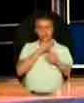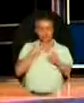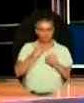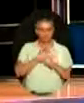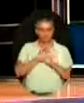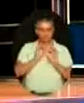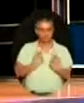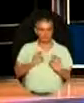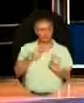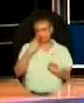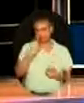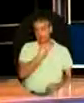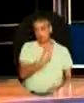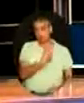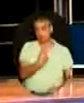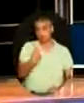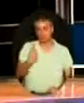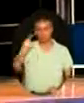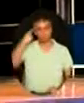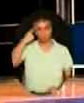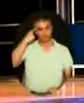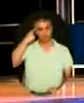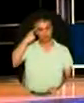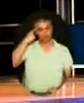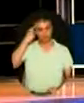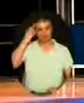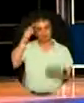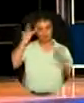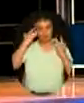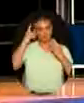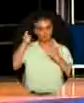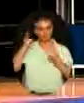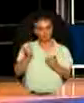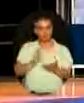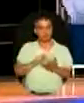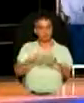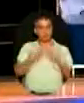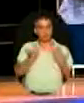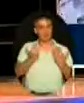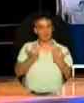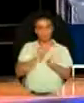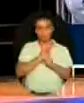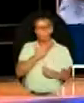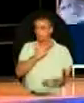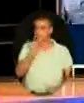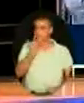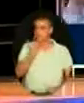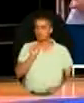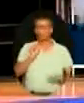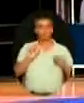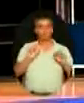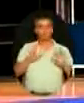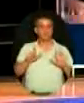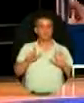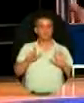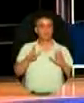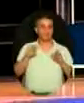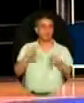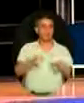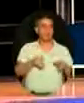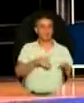אני מנסה שכל אחד מאיתנו יחשוב, ידמיין שהוא קם בבוקר מול 357